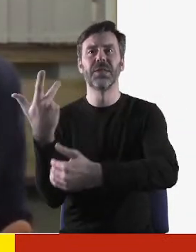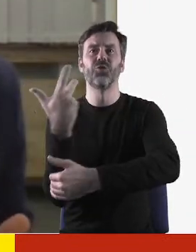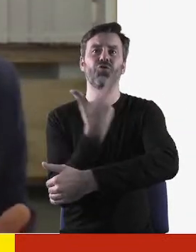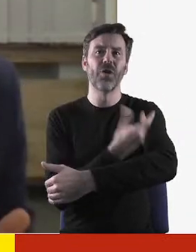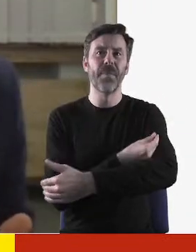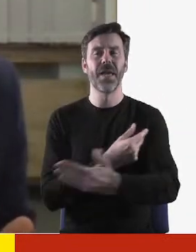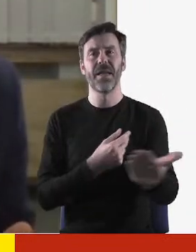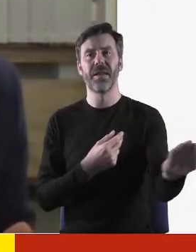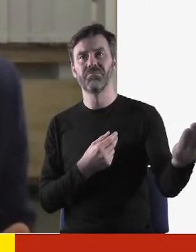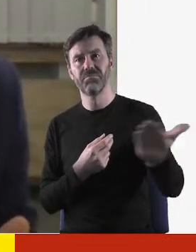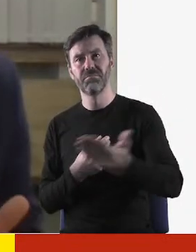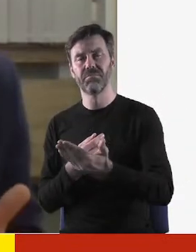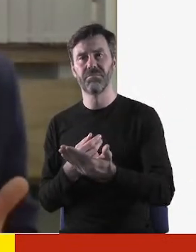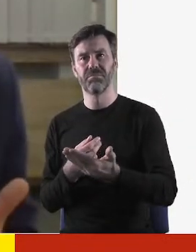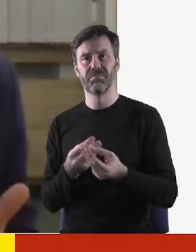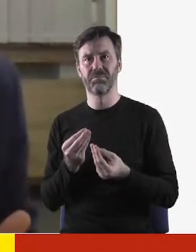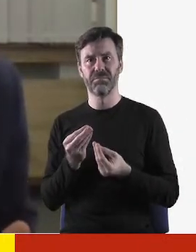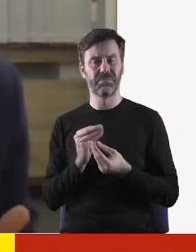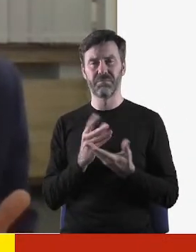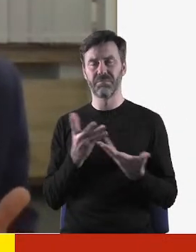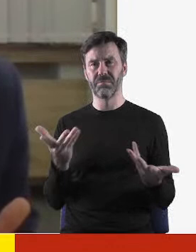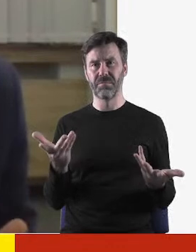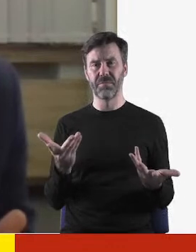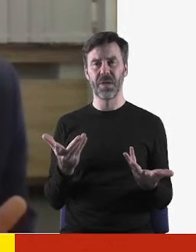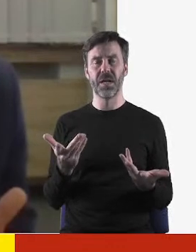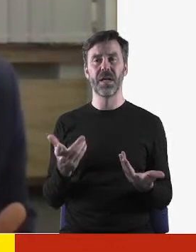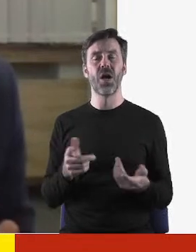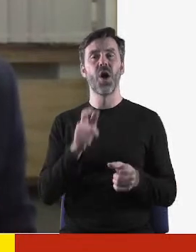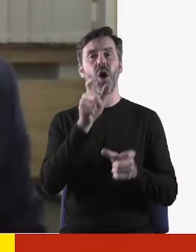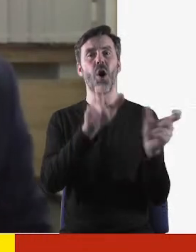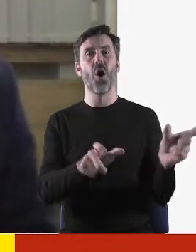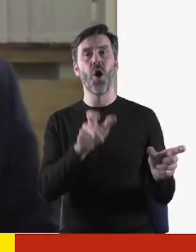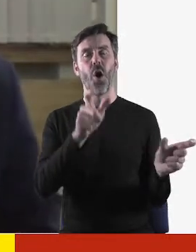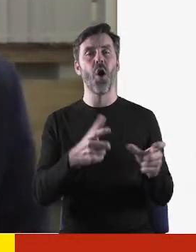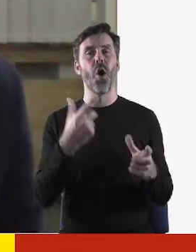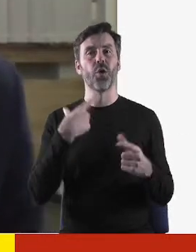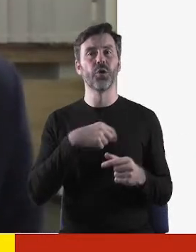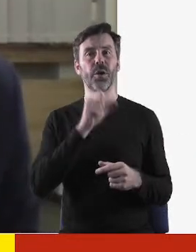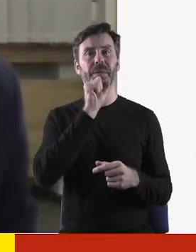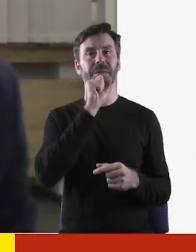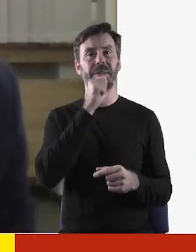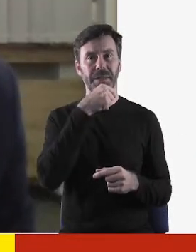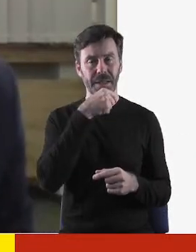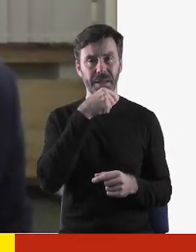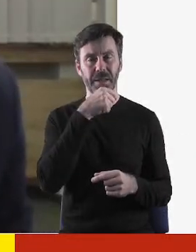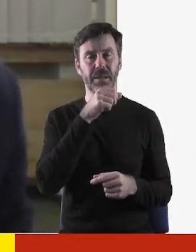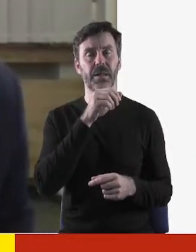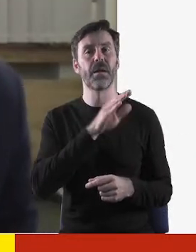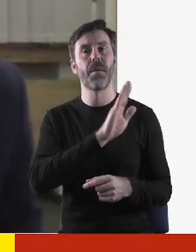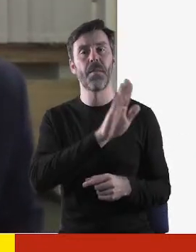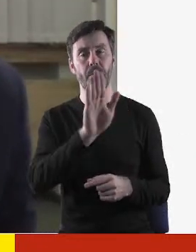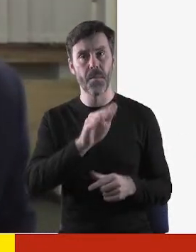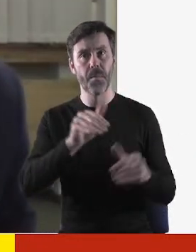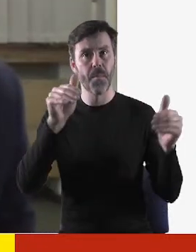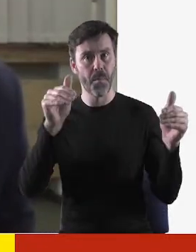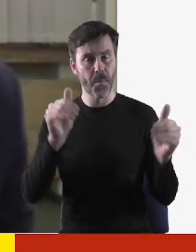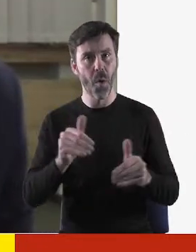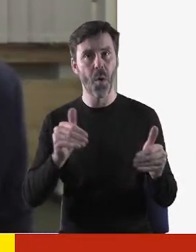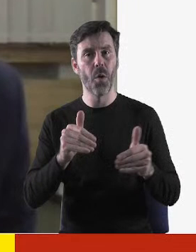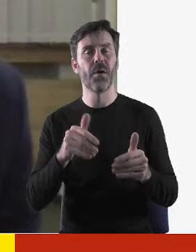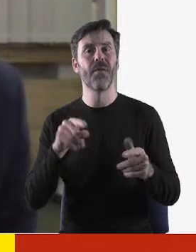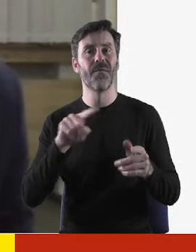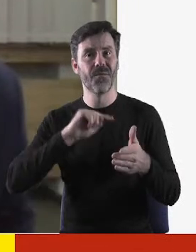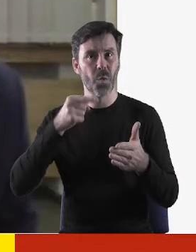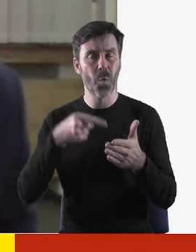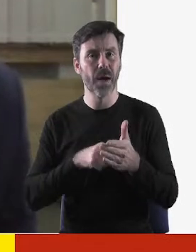sił i środków taką ideę, że seniorzy w naszym województwie mają możliwość uzyskania takiego